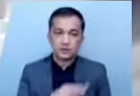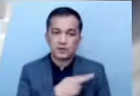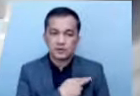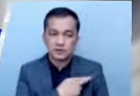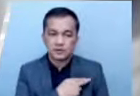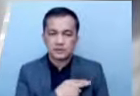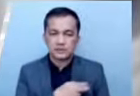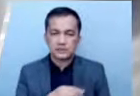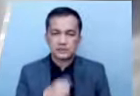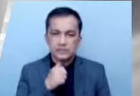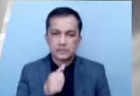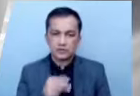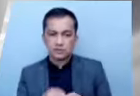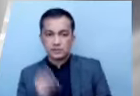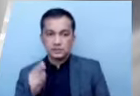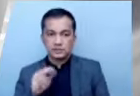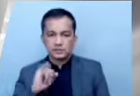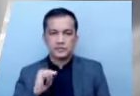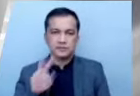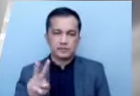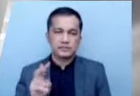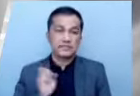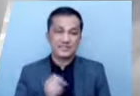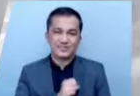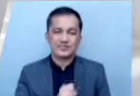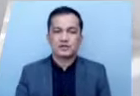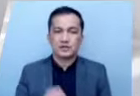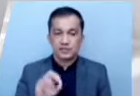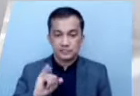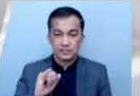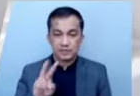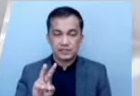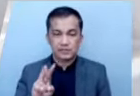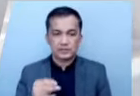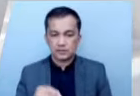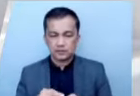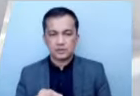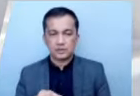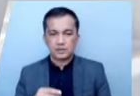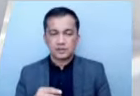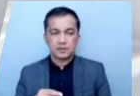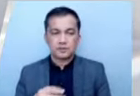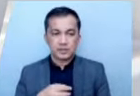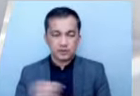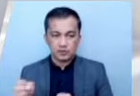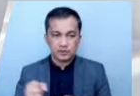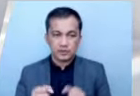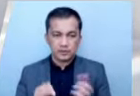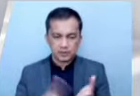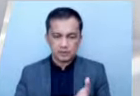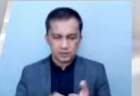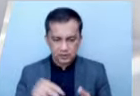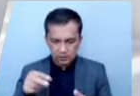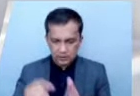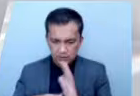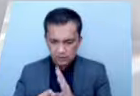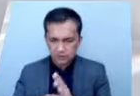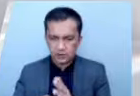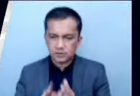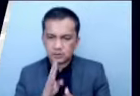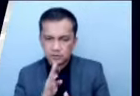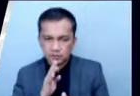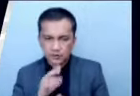si Senator JV Ejercito. Sabi ni Ejercito, binawi niya ang pirma matapos daw reviewin maigi ang pahayag ng mga witness sa